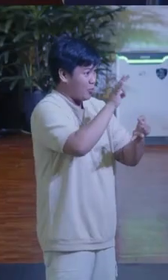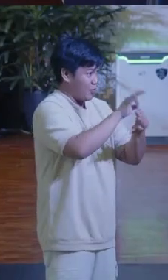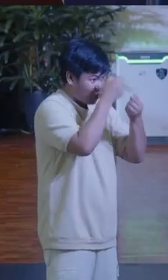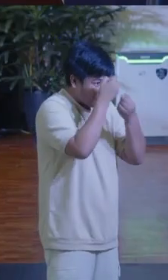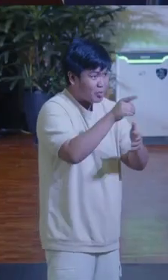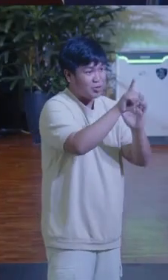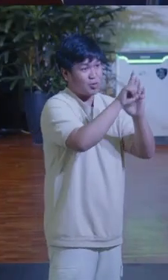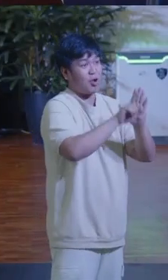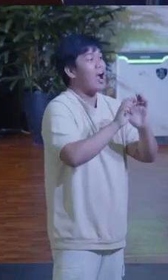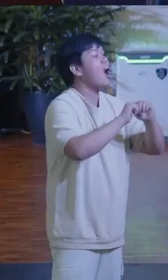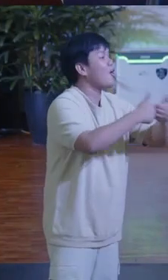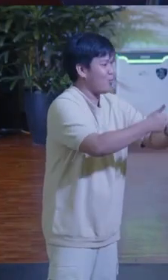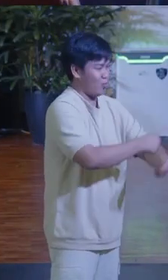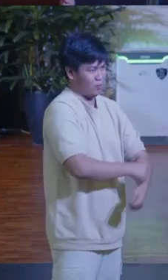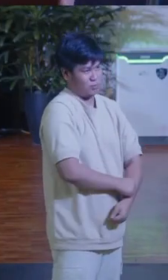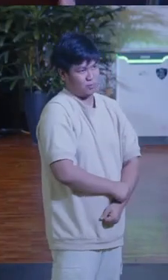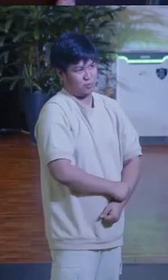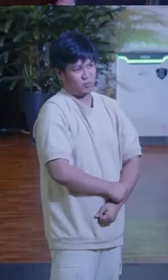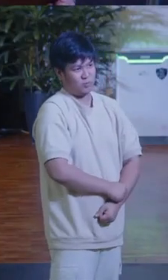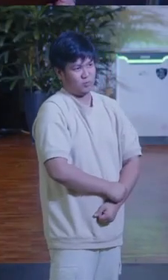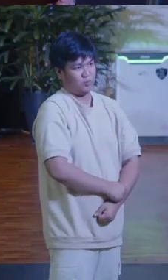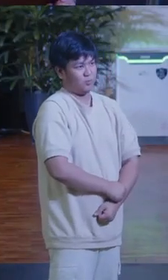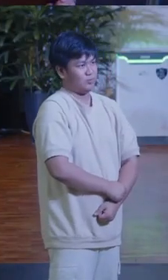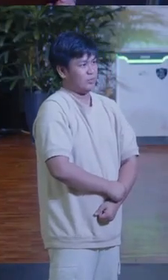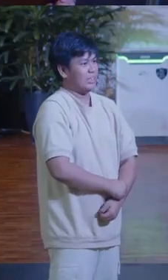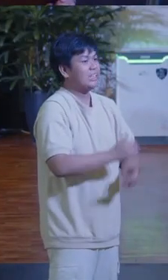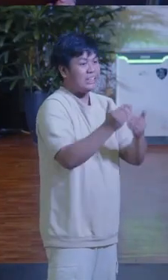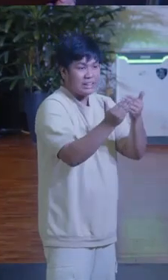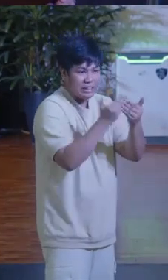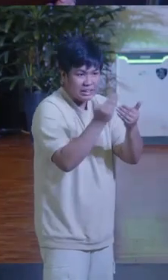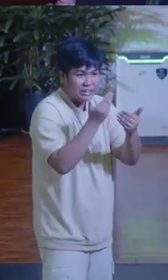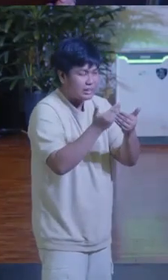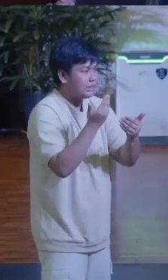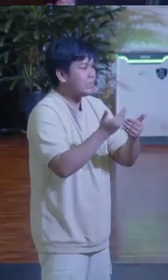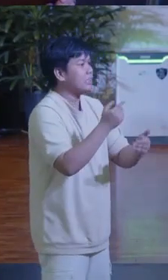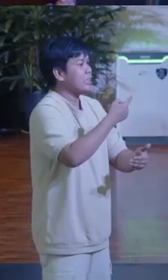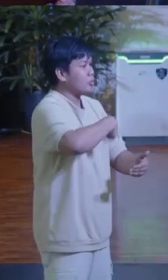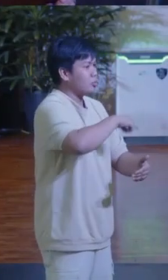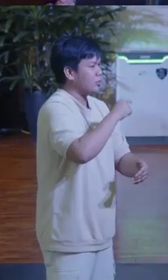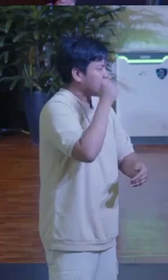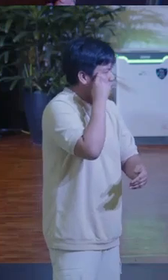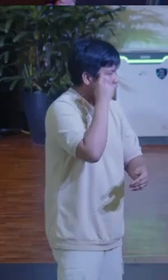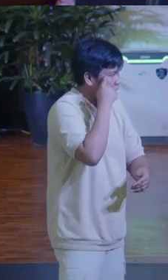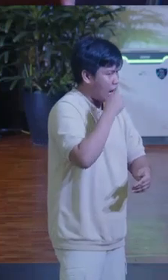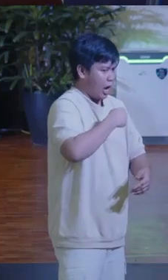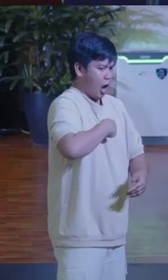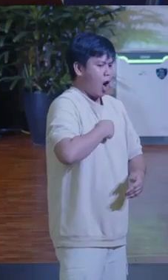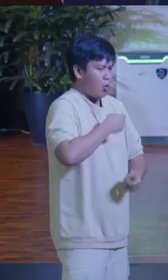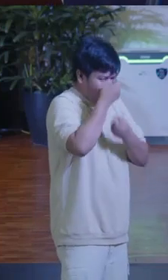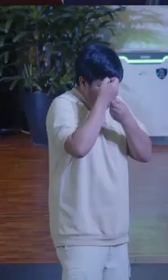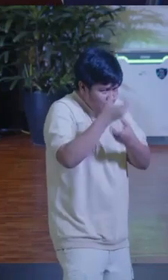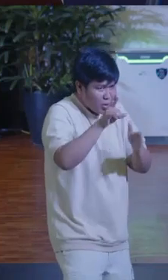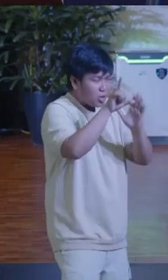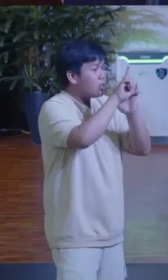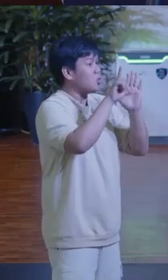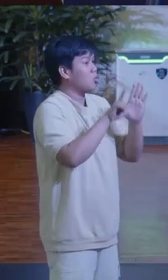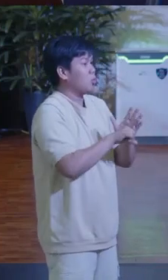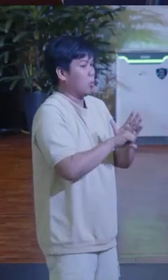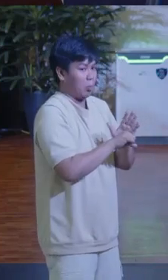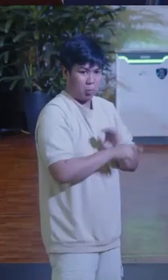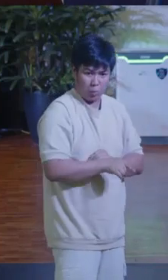Mga kapatid, napakadaling magkaroon ng legalismo sa isang